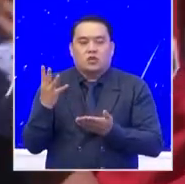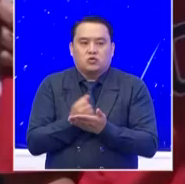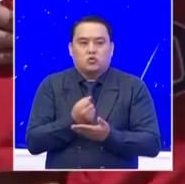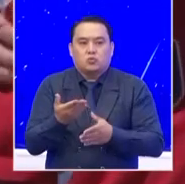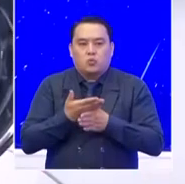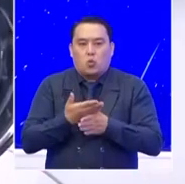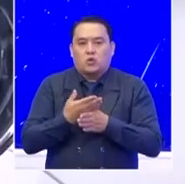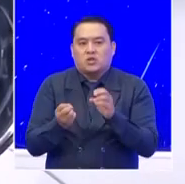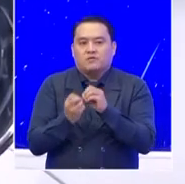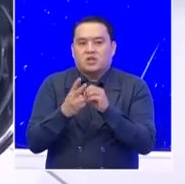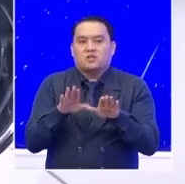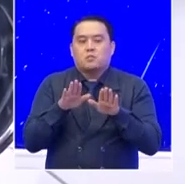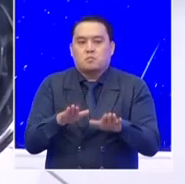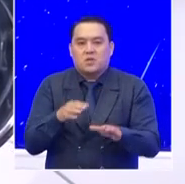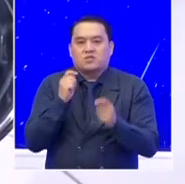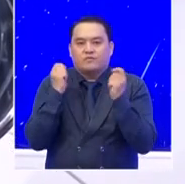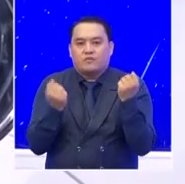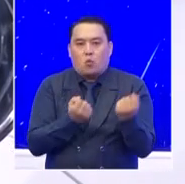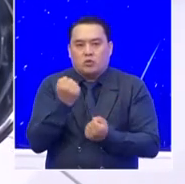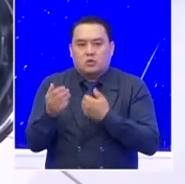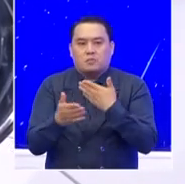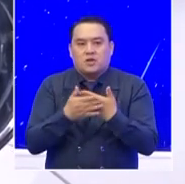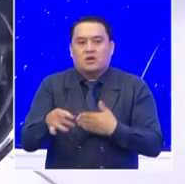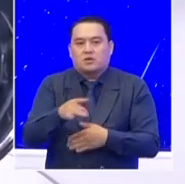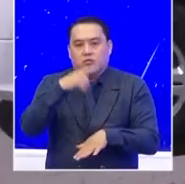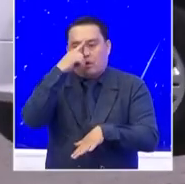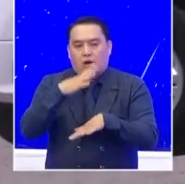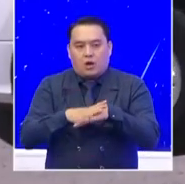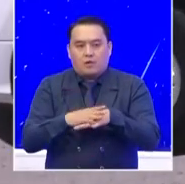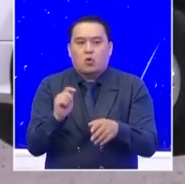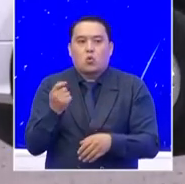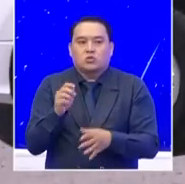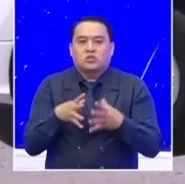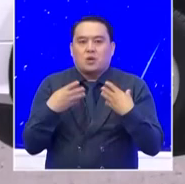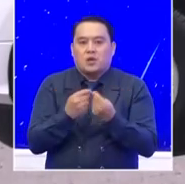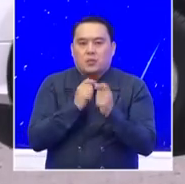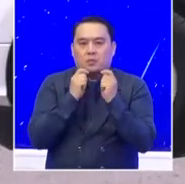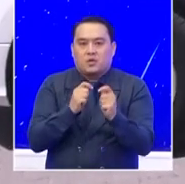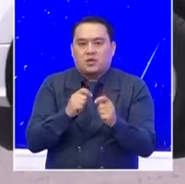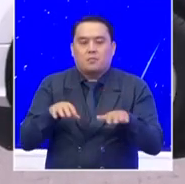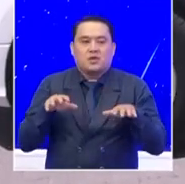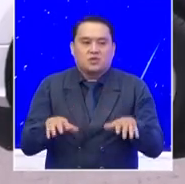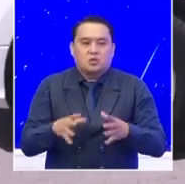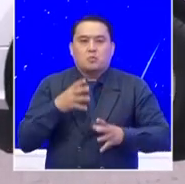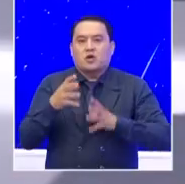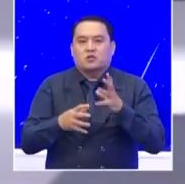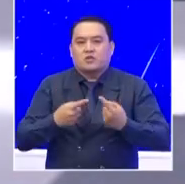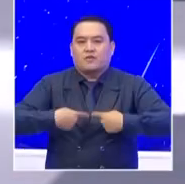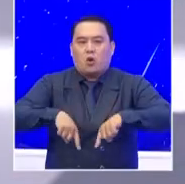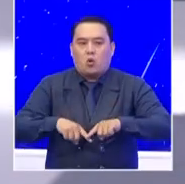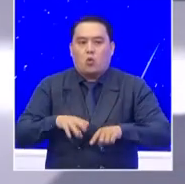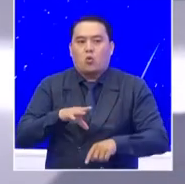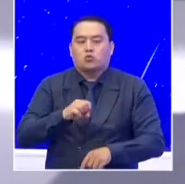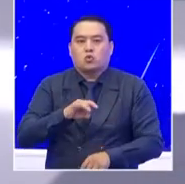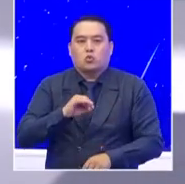спонсора. 12-местный минивэн вручили перед зданием районного акимата. Ключи семье лично передал председатель международной компании